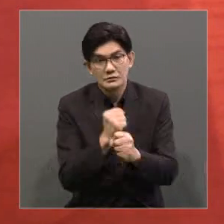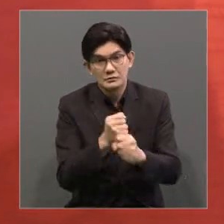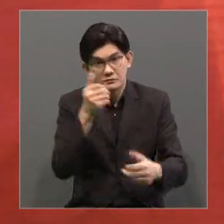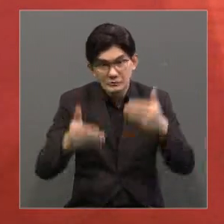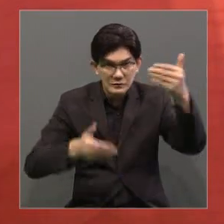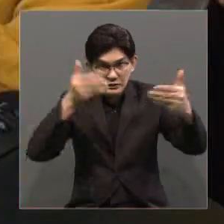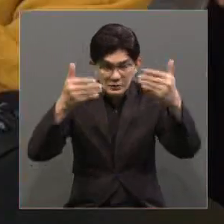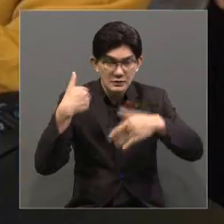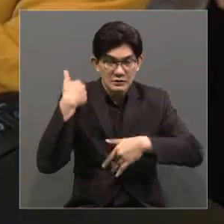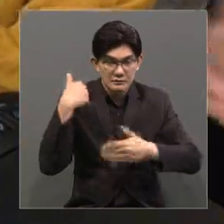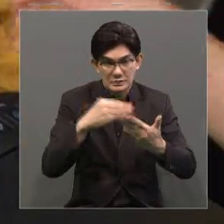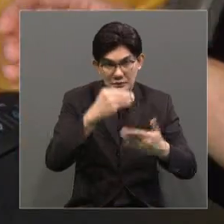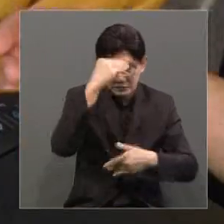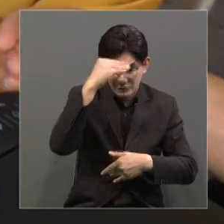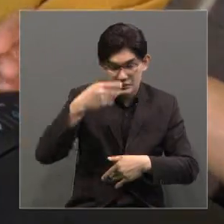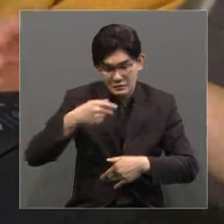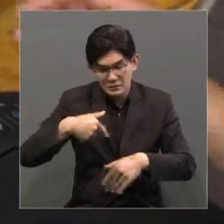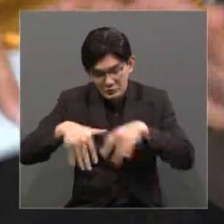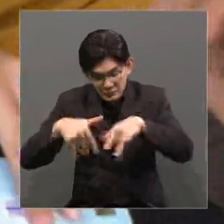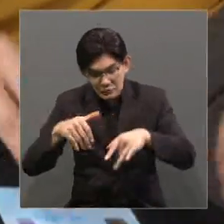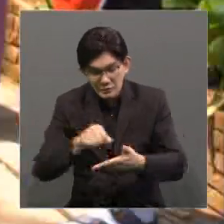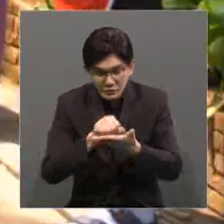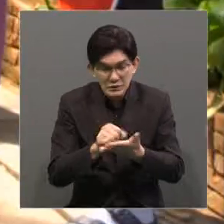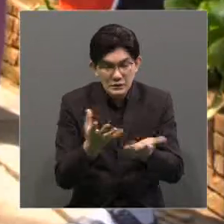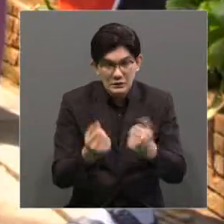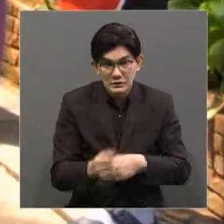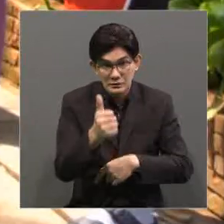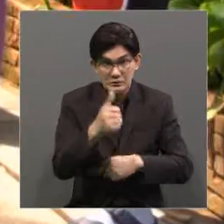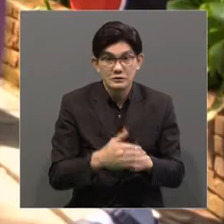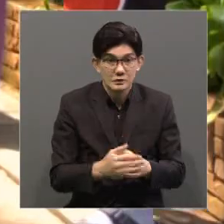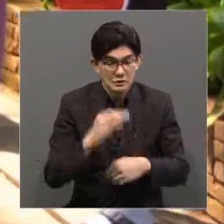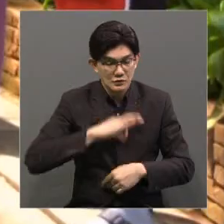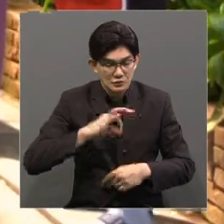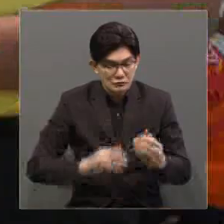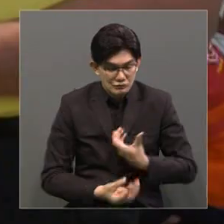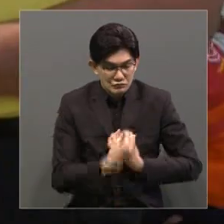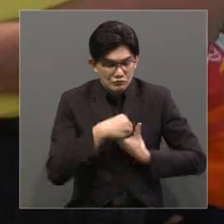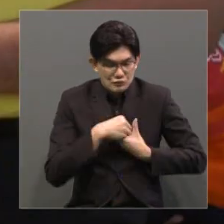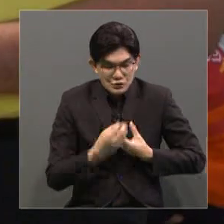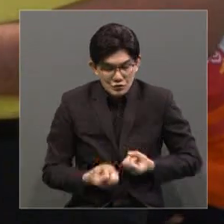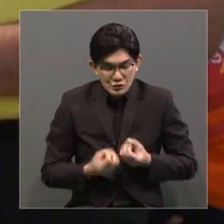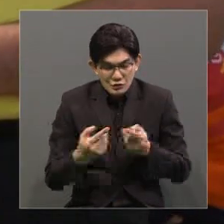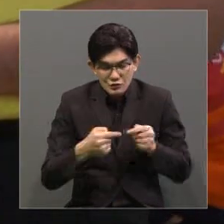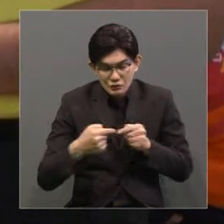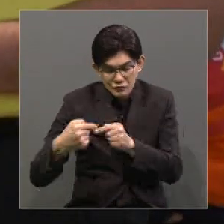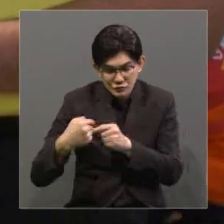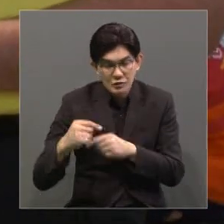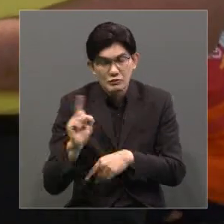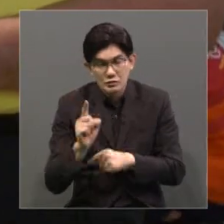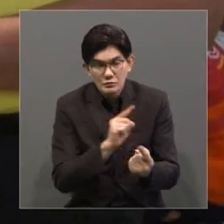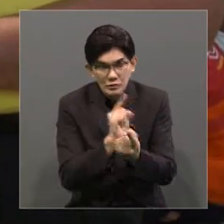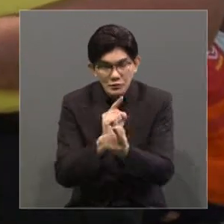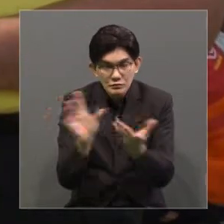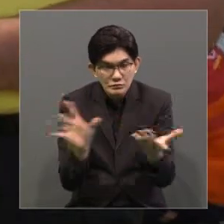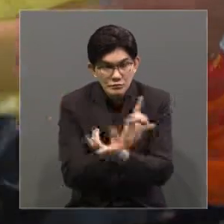รมเพื่อทั้งตัวนักศึกษาและประชาชนให้ได้รับบริการที่ดีรวมถึงปลูกฝังและส่งต่อค่านิยมจิตสาธารณะให้เกิดกับทุกส่วนอย่